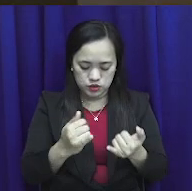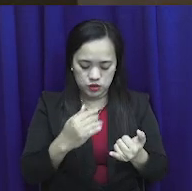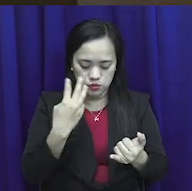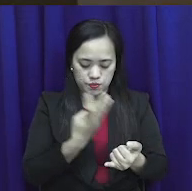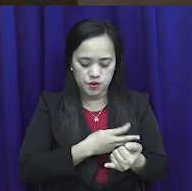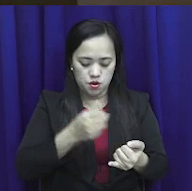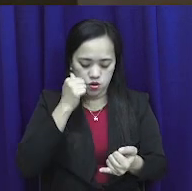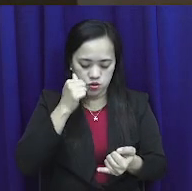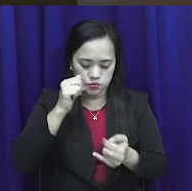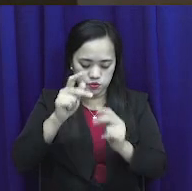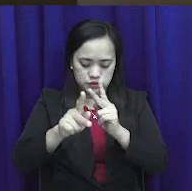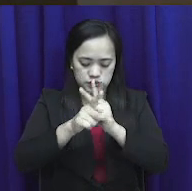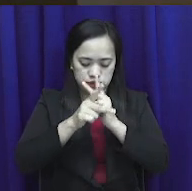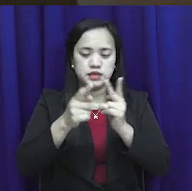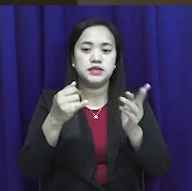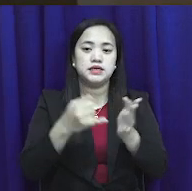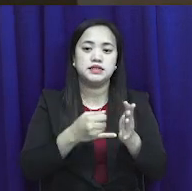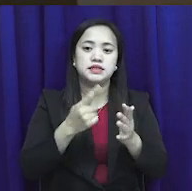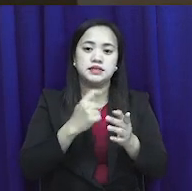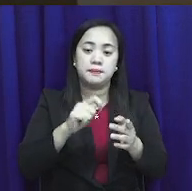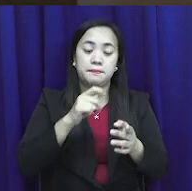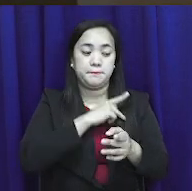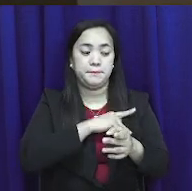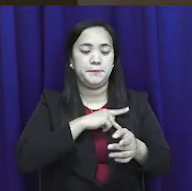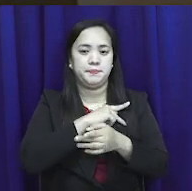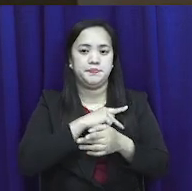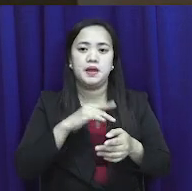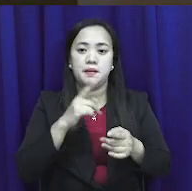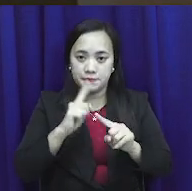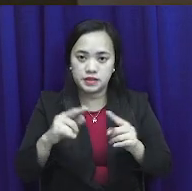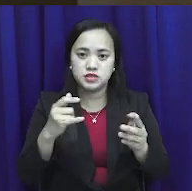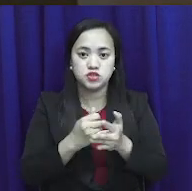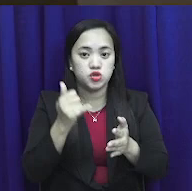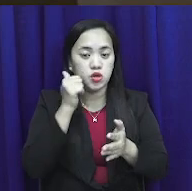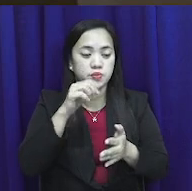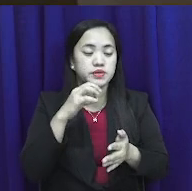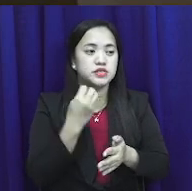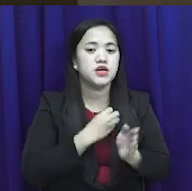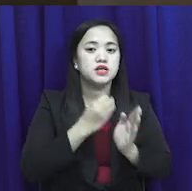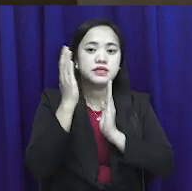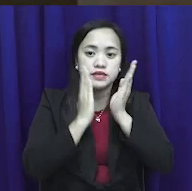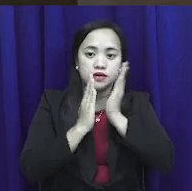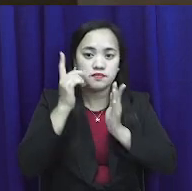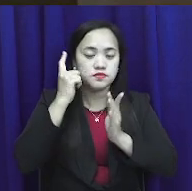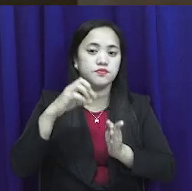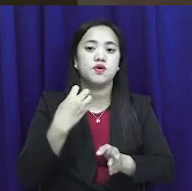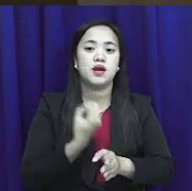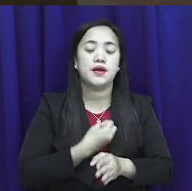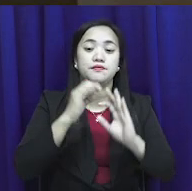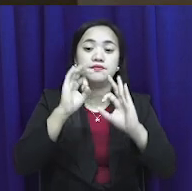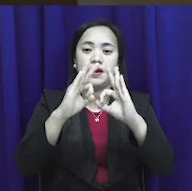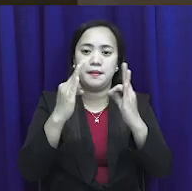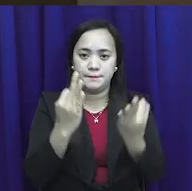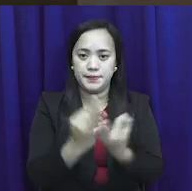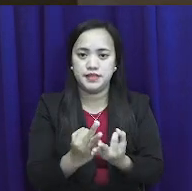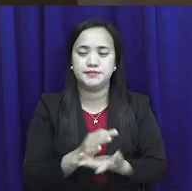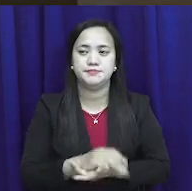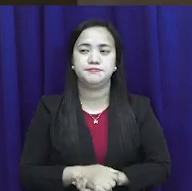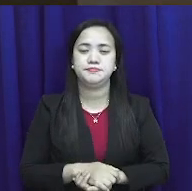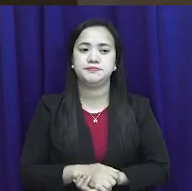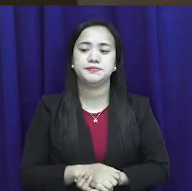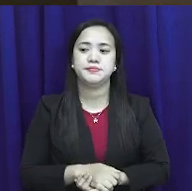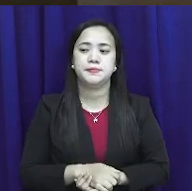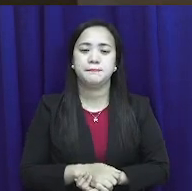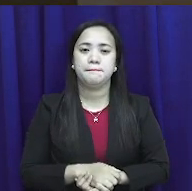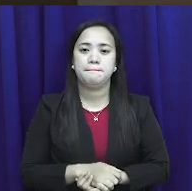it responsibility but the truth is this is our service for our family you see So kaya kita niyo po mga kapatid balik tayo no